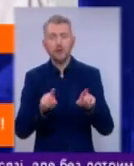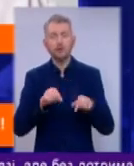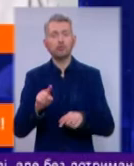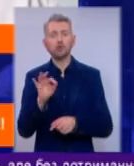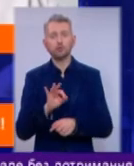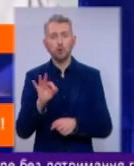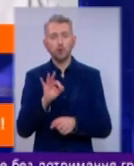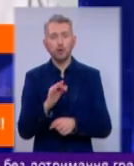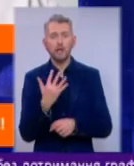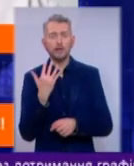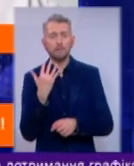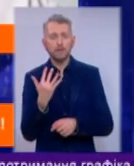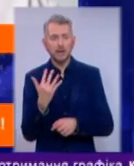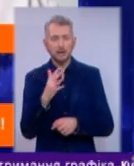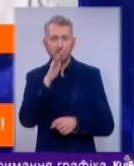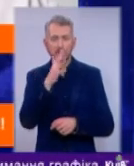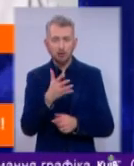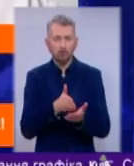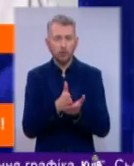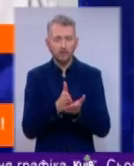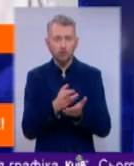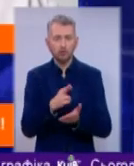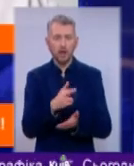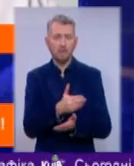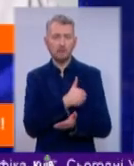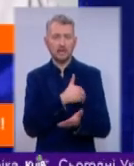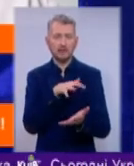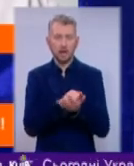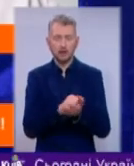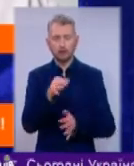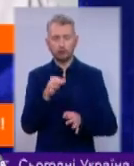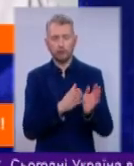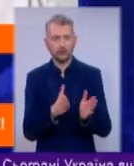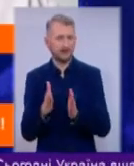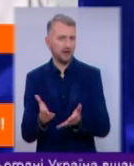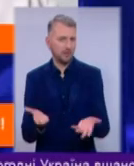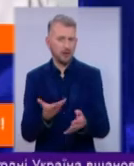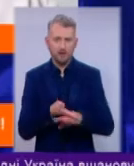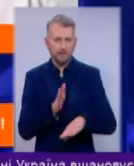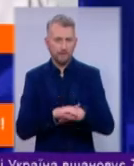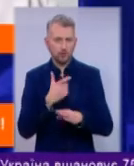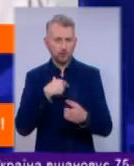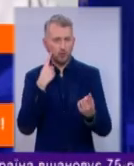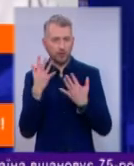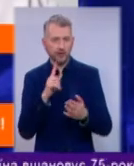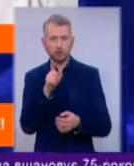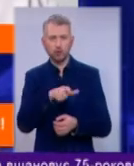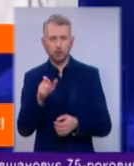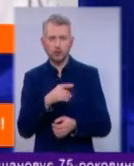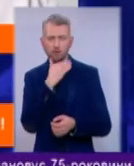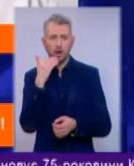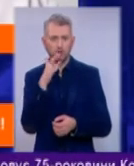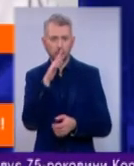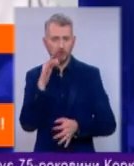щодо 5-річного стажу для претендентів судової системи. Ну важко собі уявити, що люди з